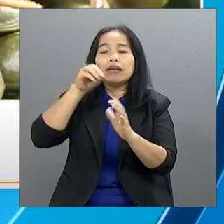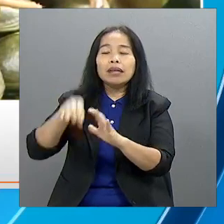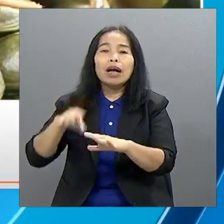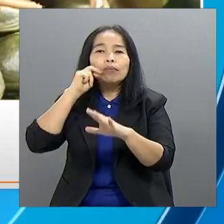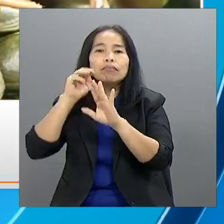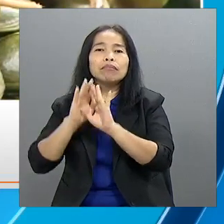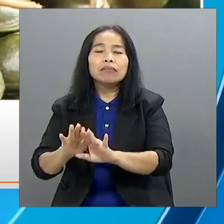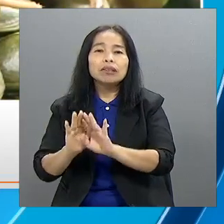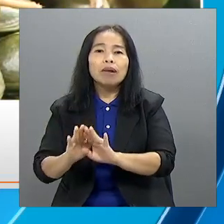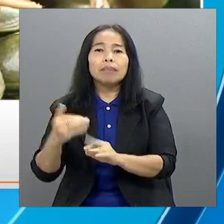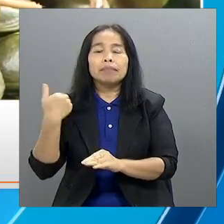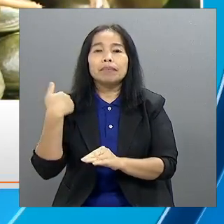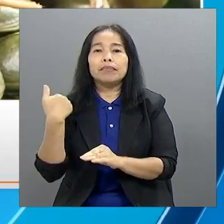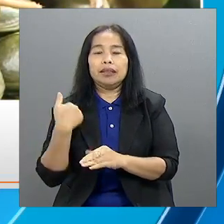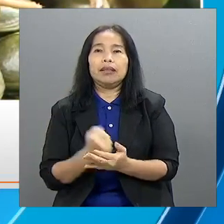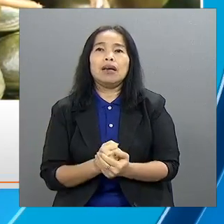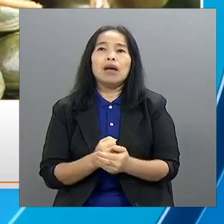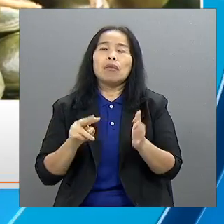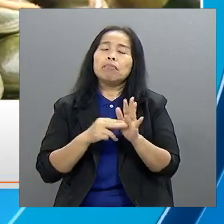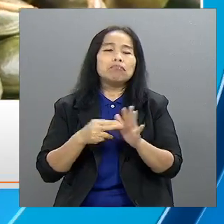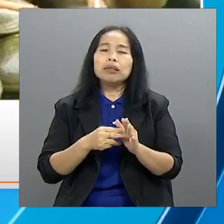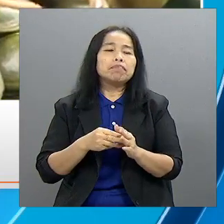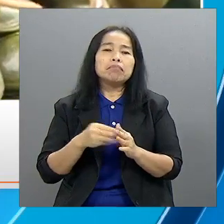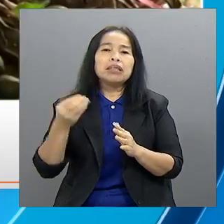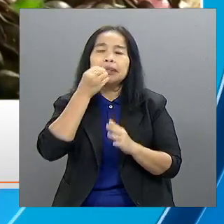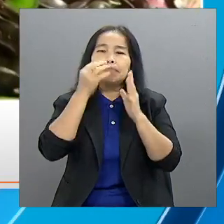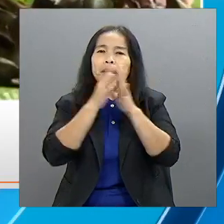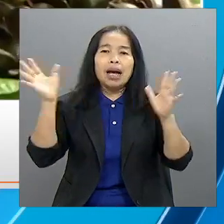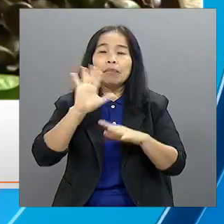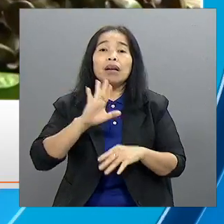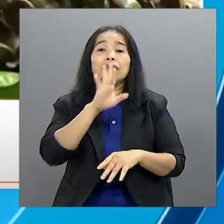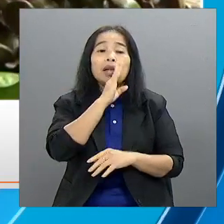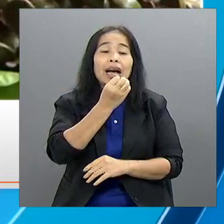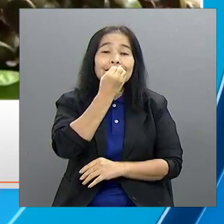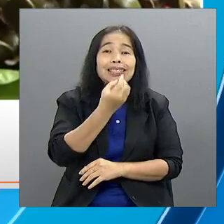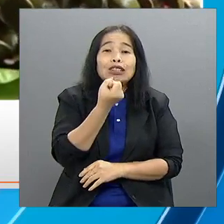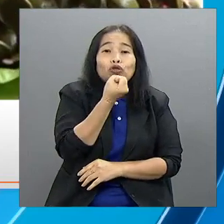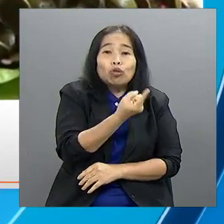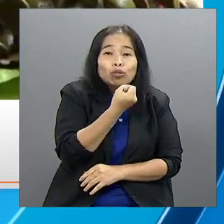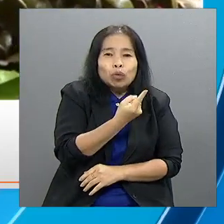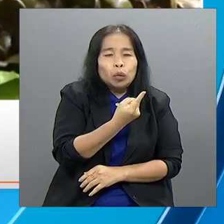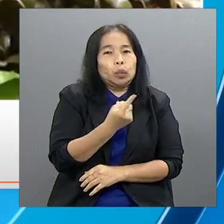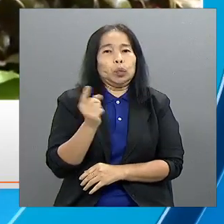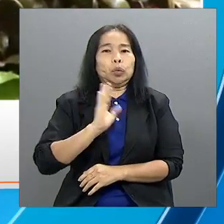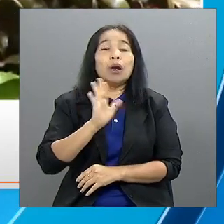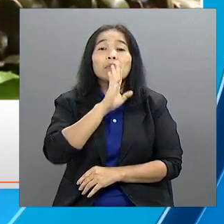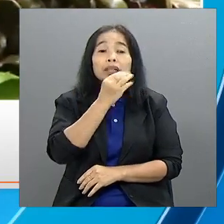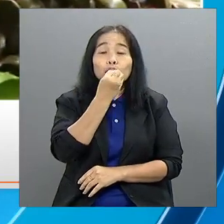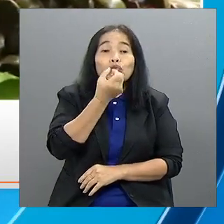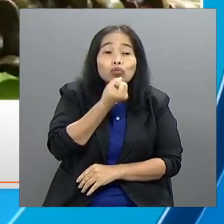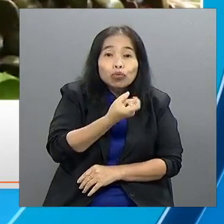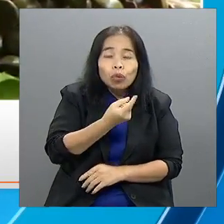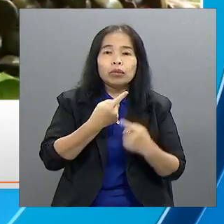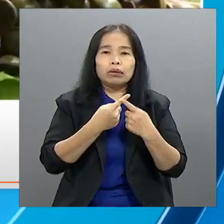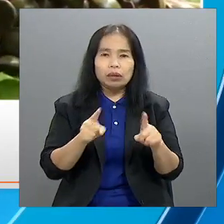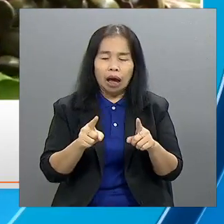มล็ดเนี่ยมันน้อยลงนะถ้าเรากินดิบมันก็เยอะเพราะฉะนั้นมันขึ้นอยู่กับปริมาณที่มีอยู่ในลูกเนียงพื้น